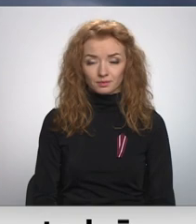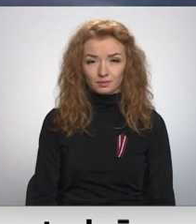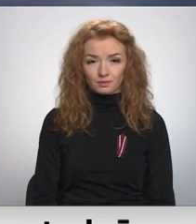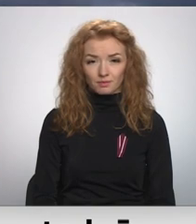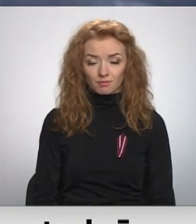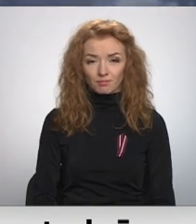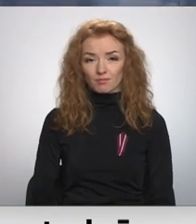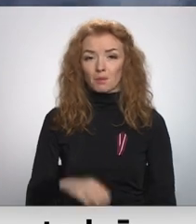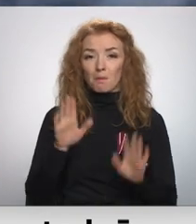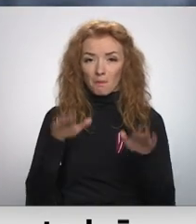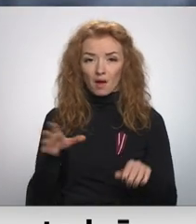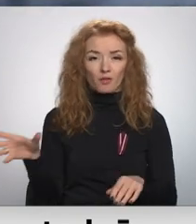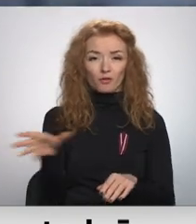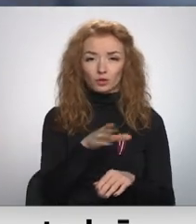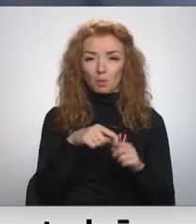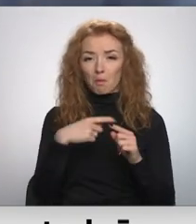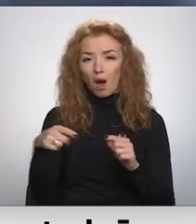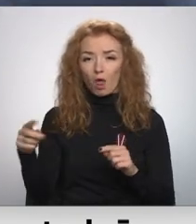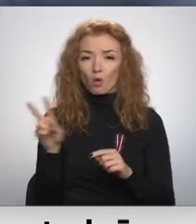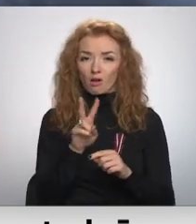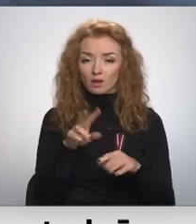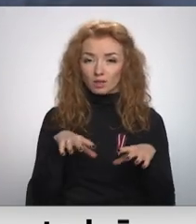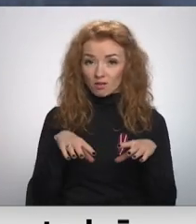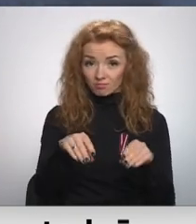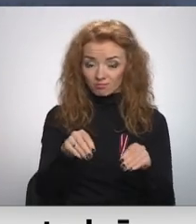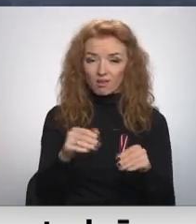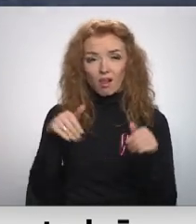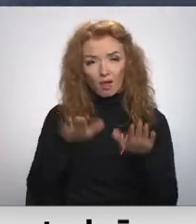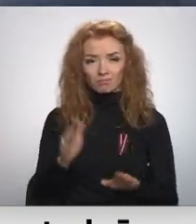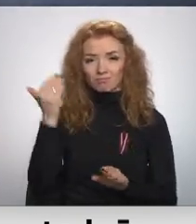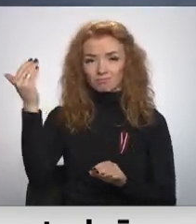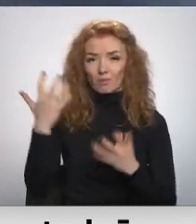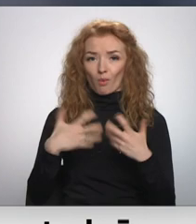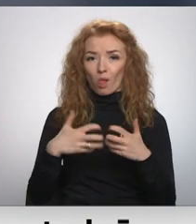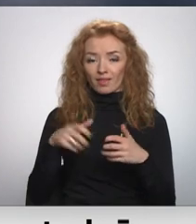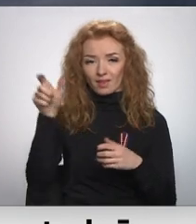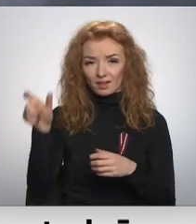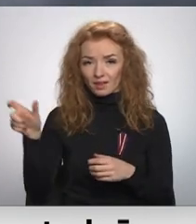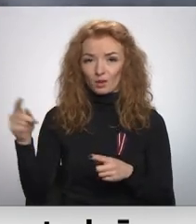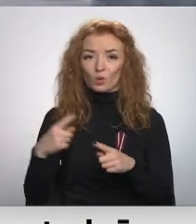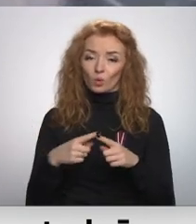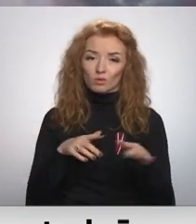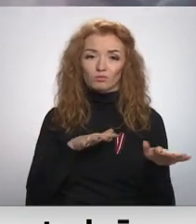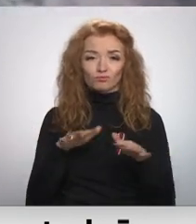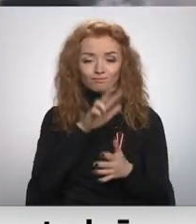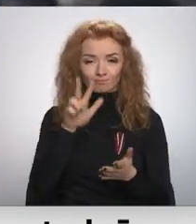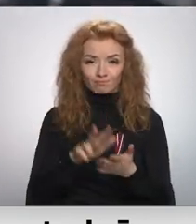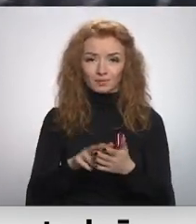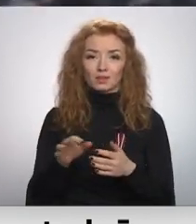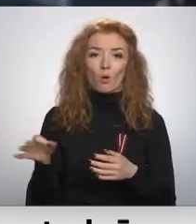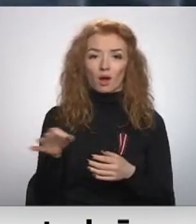Viņa prāt par visu pārējo, kas būtu darāms, ir jālēmj politiķiem un jāvienojas starptautiskām